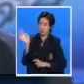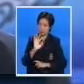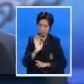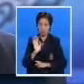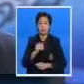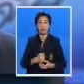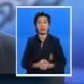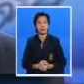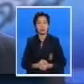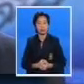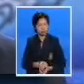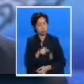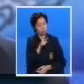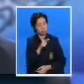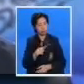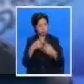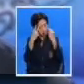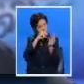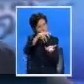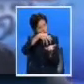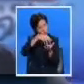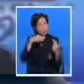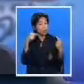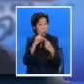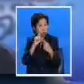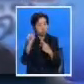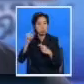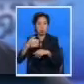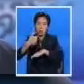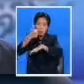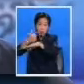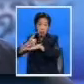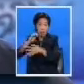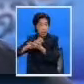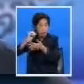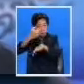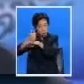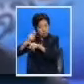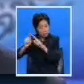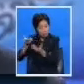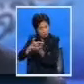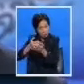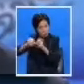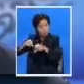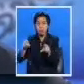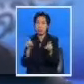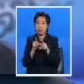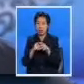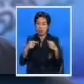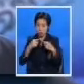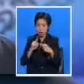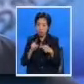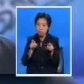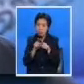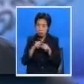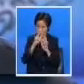ที่ประชุมอธิการบดีที่บอกว่าไม่มีกฎหมายรองรับให้ทำได้ขณะเดียวกันก็ไม่มีเป็นประเพณีปฏิบัติและมี